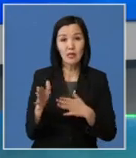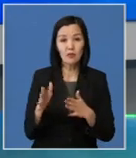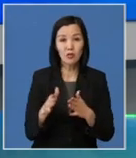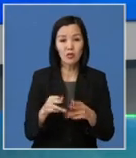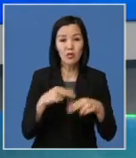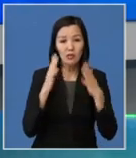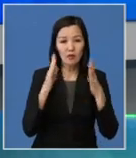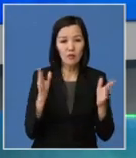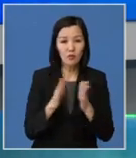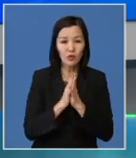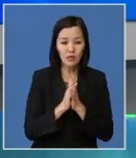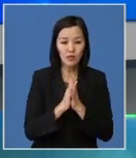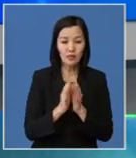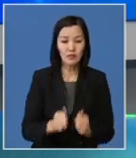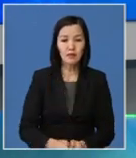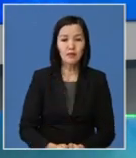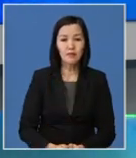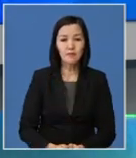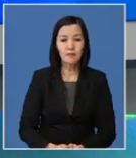өте сақ болу керектігін ескертеді.